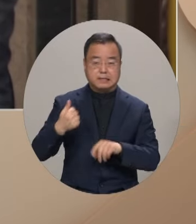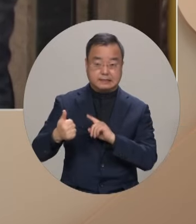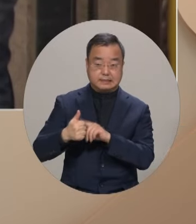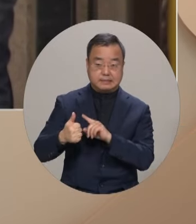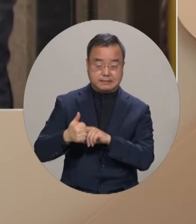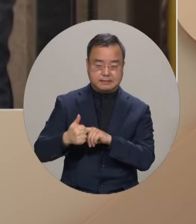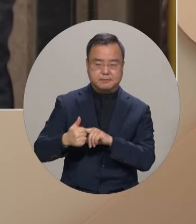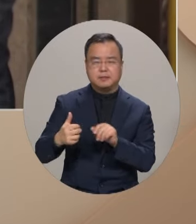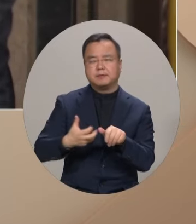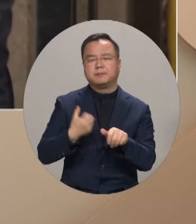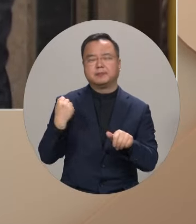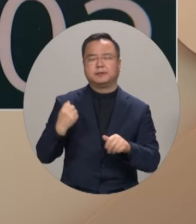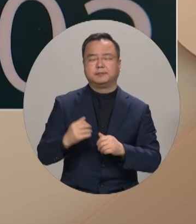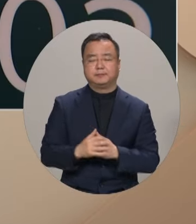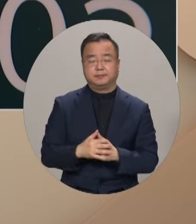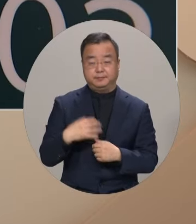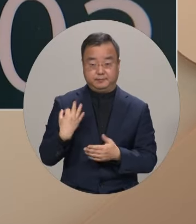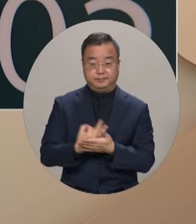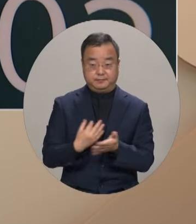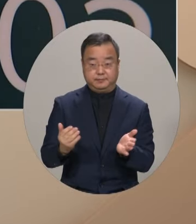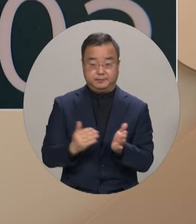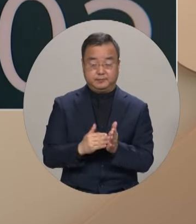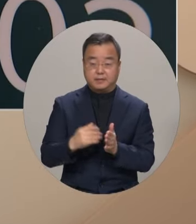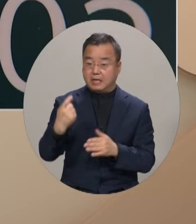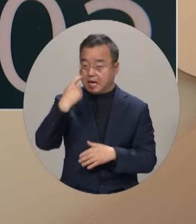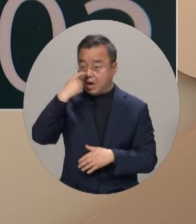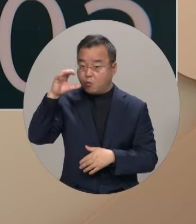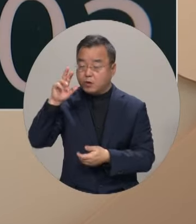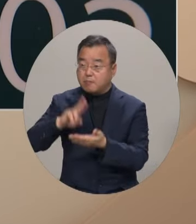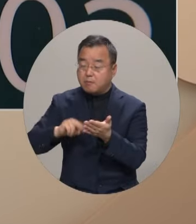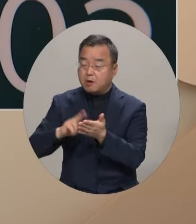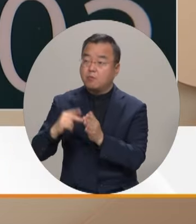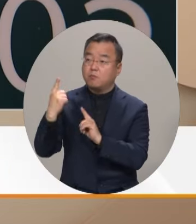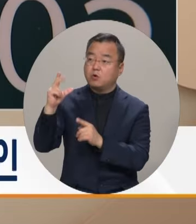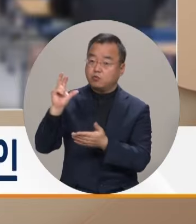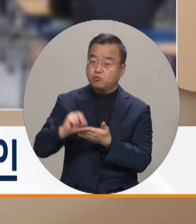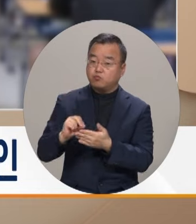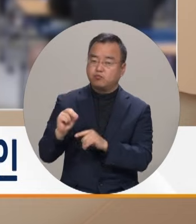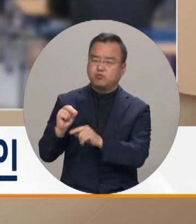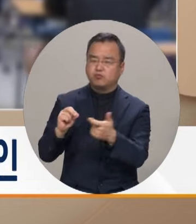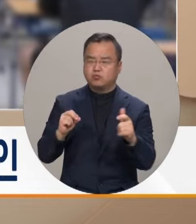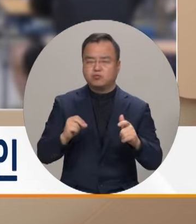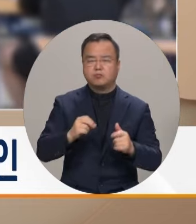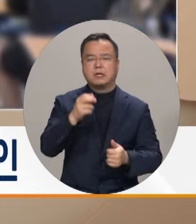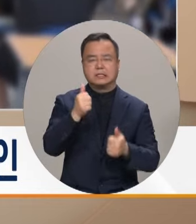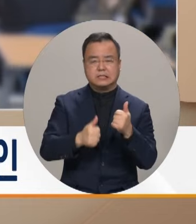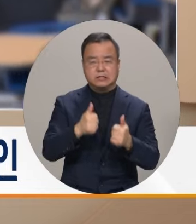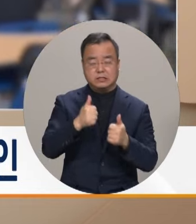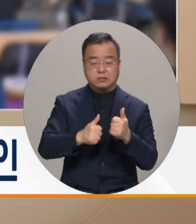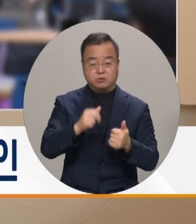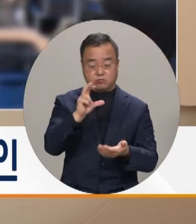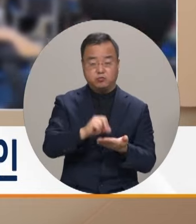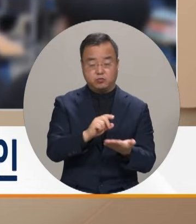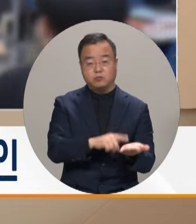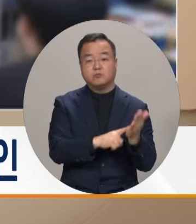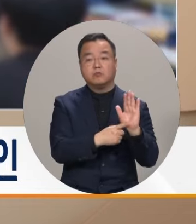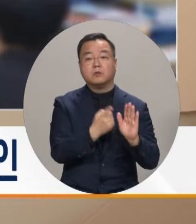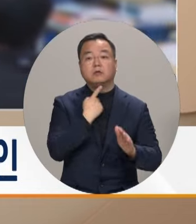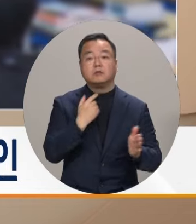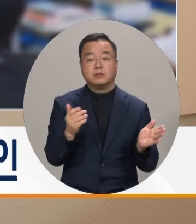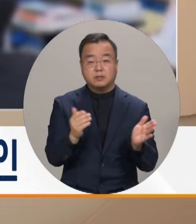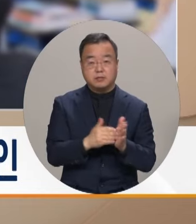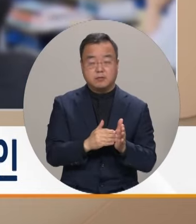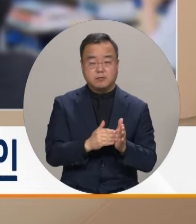일부 교사들은이 사교육 업체에 팔아넘긴 문항을 그대로 학교 시험에 출제한 사례들도 있었는데요이